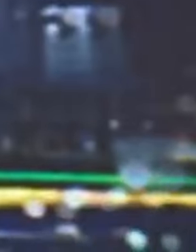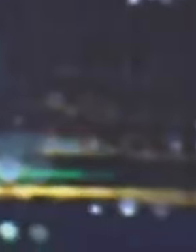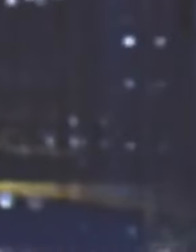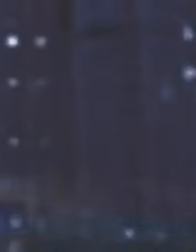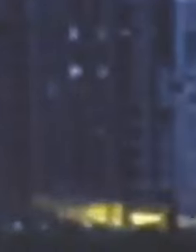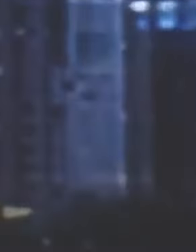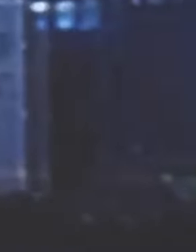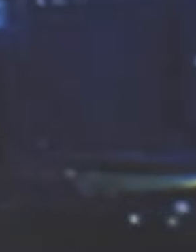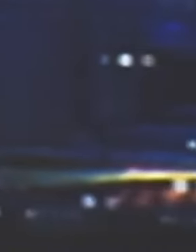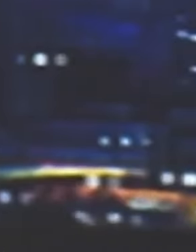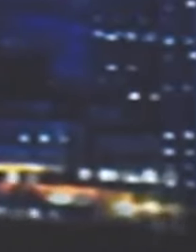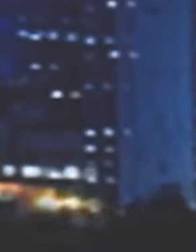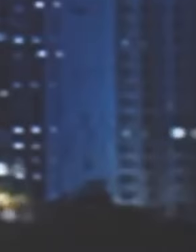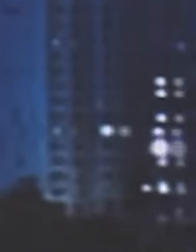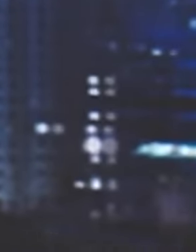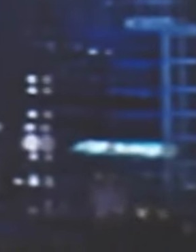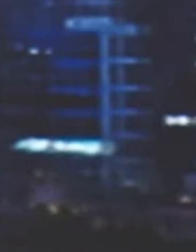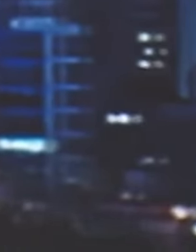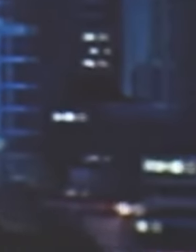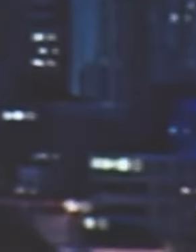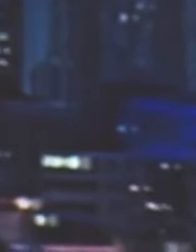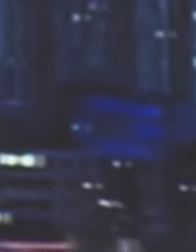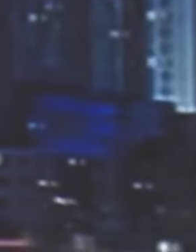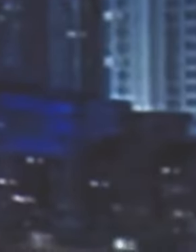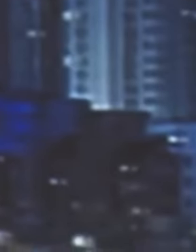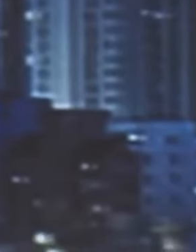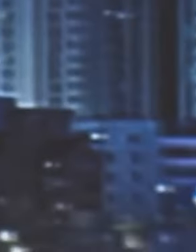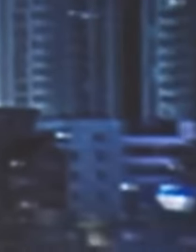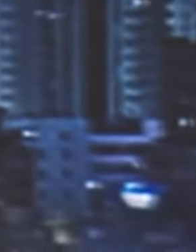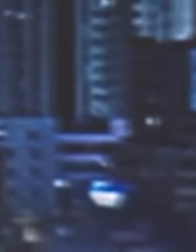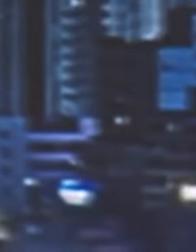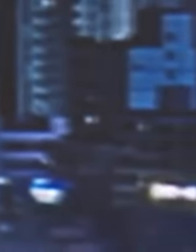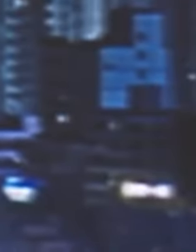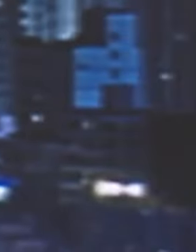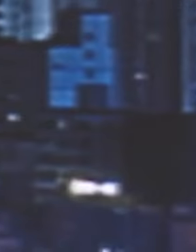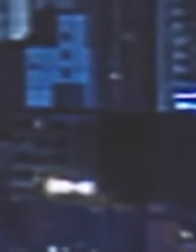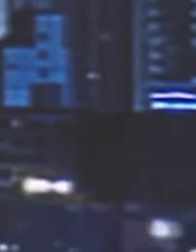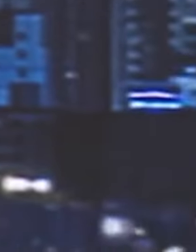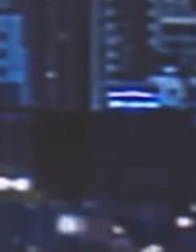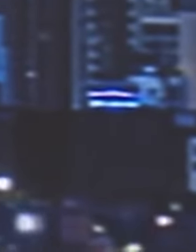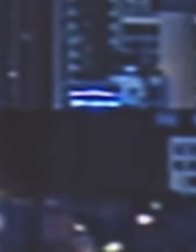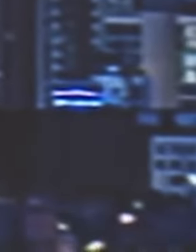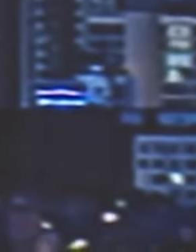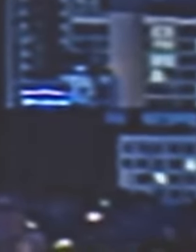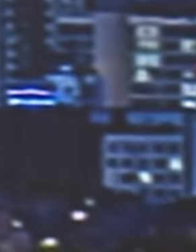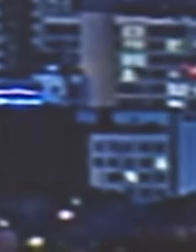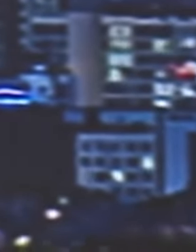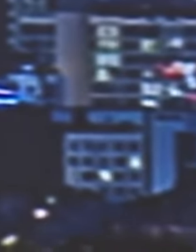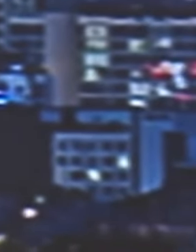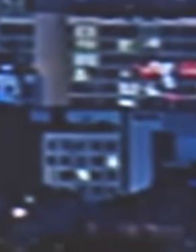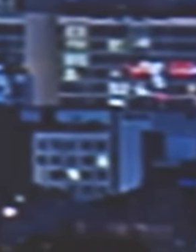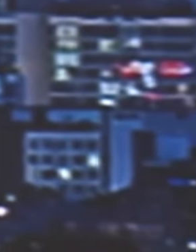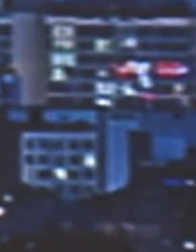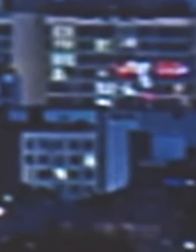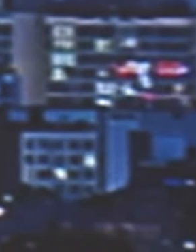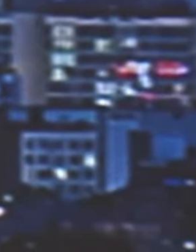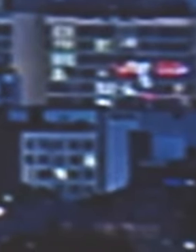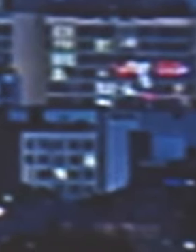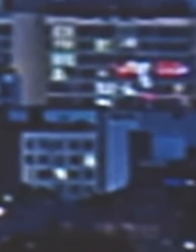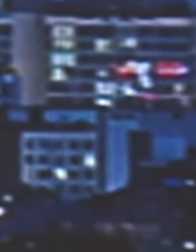정인니다 jtbc 뉴스를 시청해 주신 여러분 고맙습니다 저희는 저녁 6시 50분 뉴스룸에서 뵙겠습니다